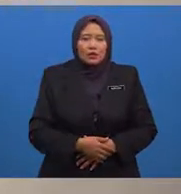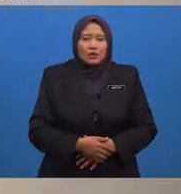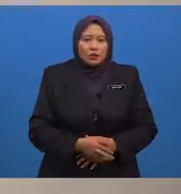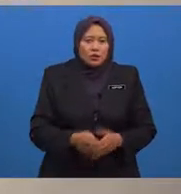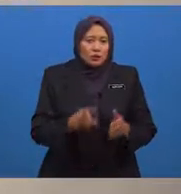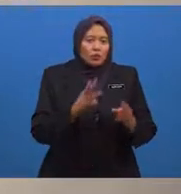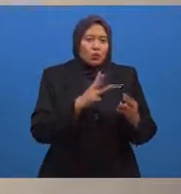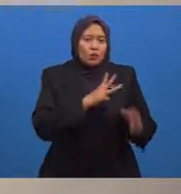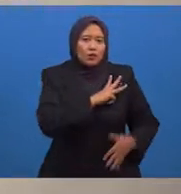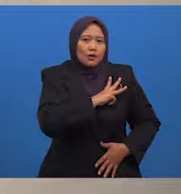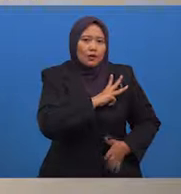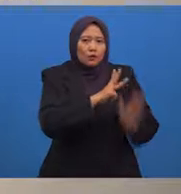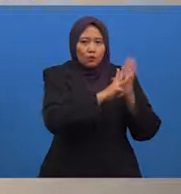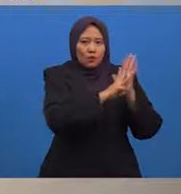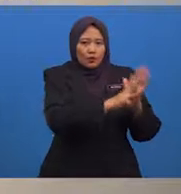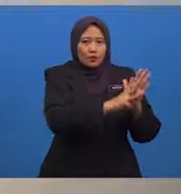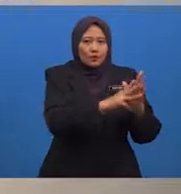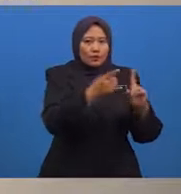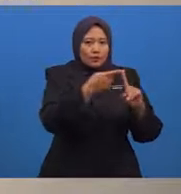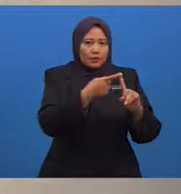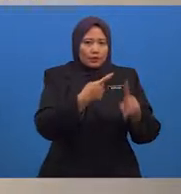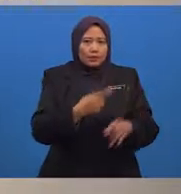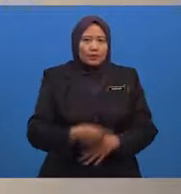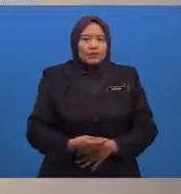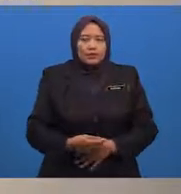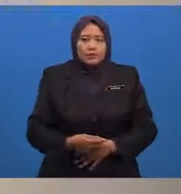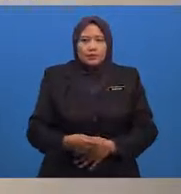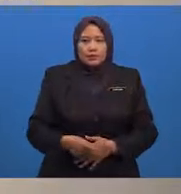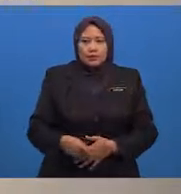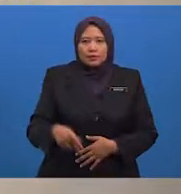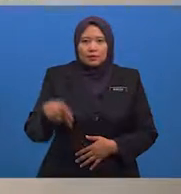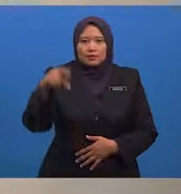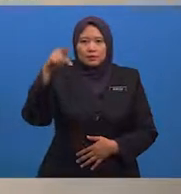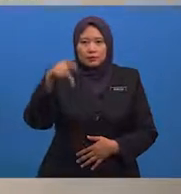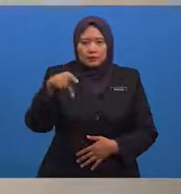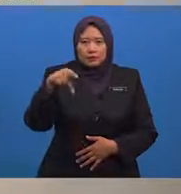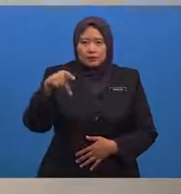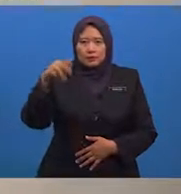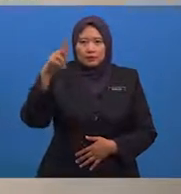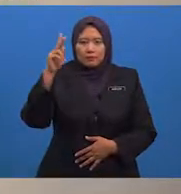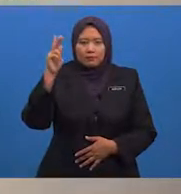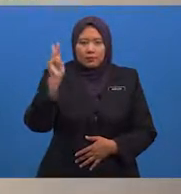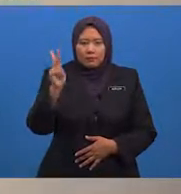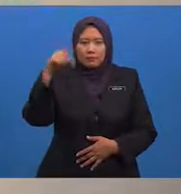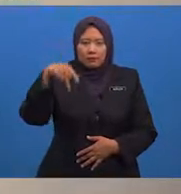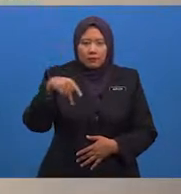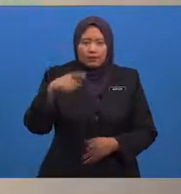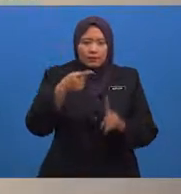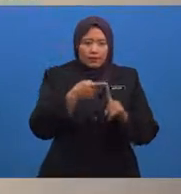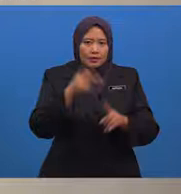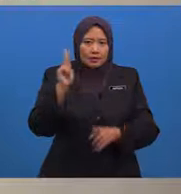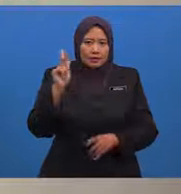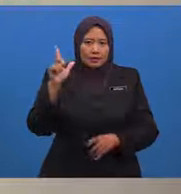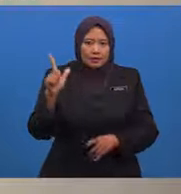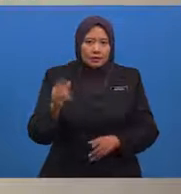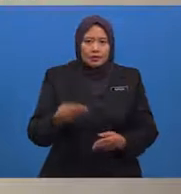di Kuala Lumpur menyampaikan cek berjumlah RM10,000 kepada keluarga